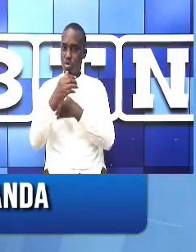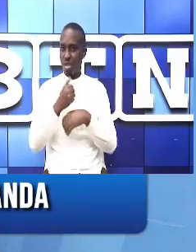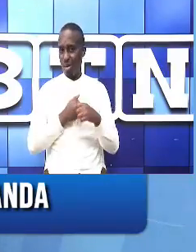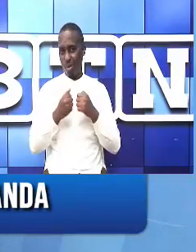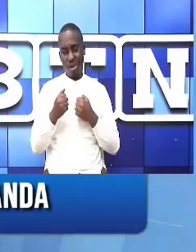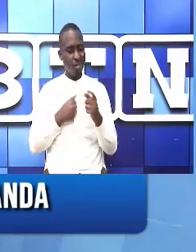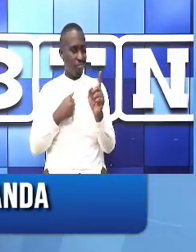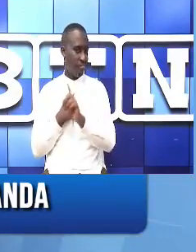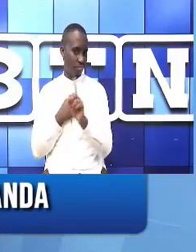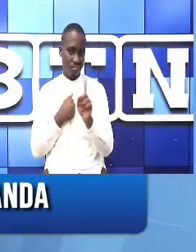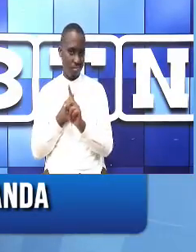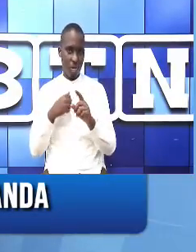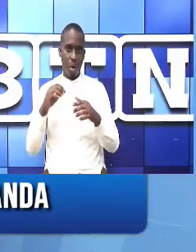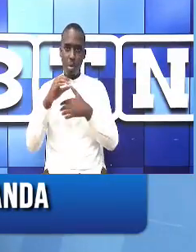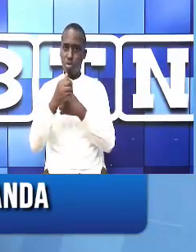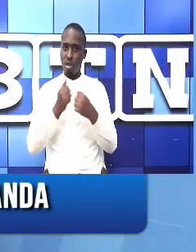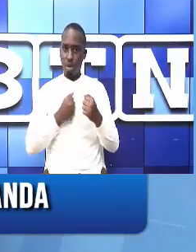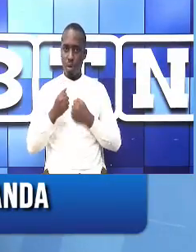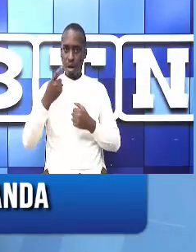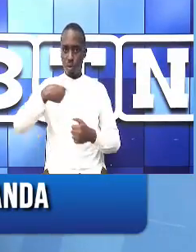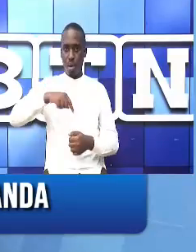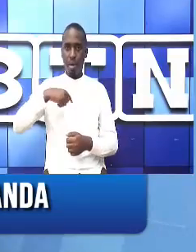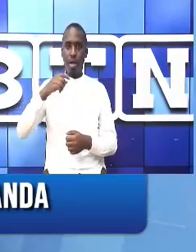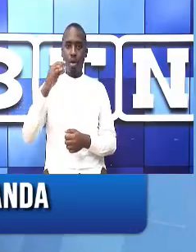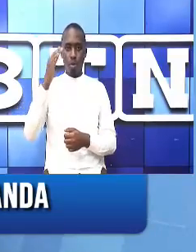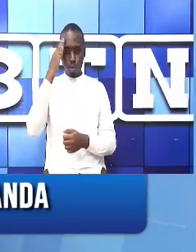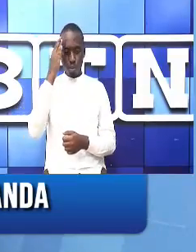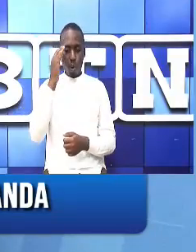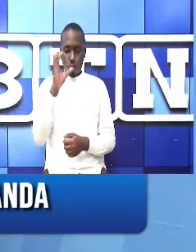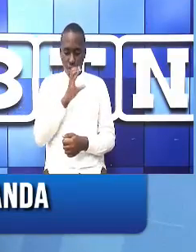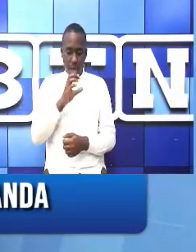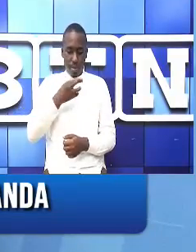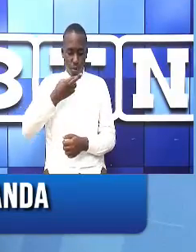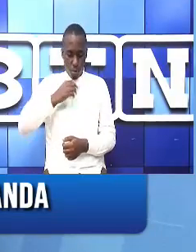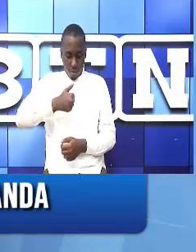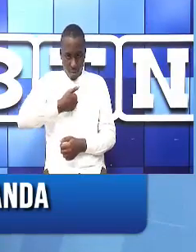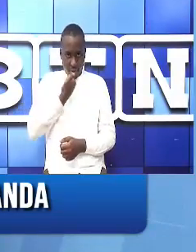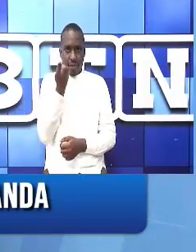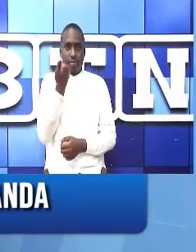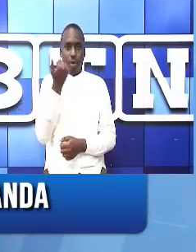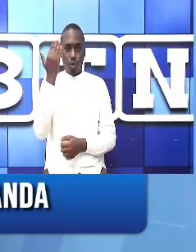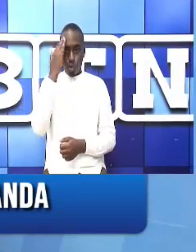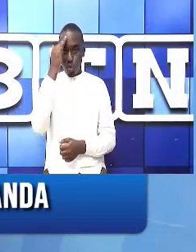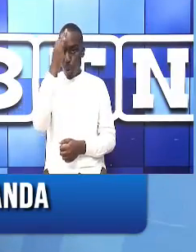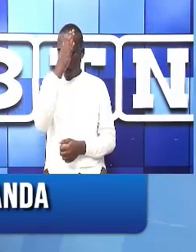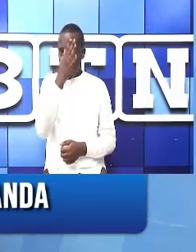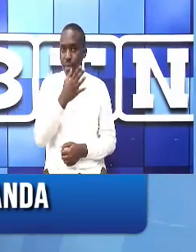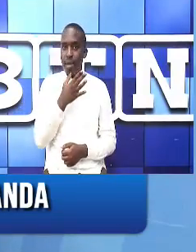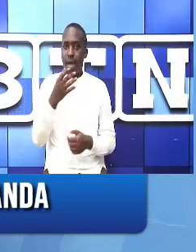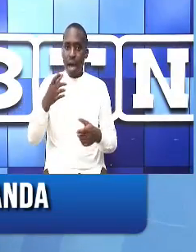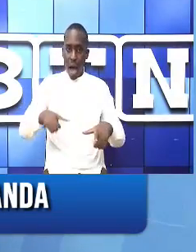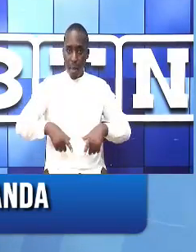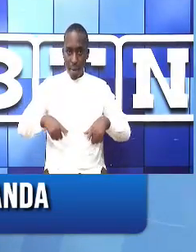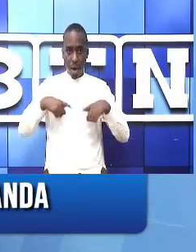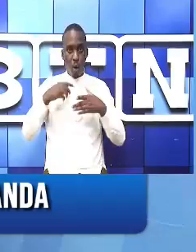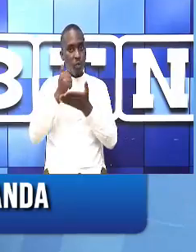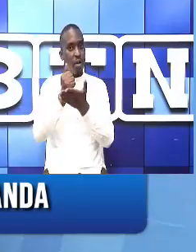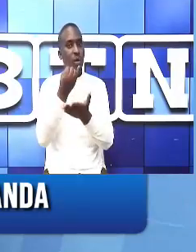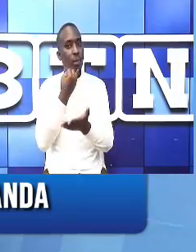nyarwanda ubundi mu muco nyarwanda tuzi ko twishakamo ibisubizo tuzi ko umubyeyi aberaho gufasha